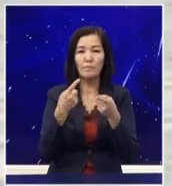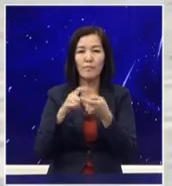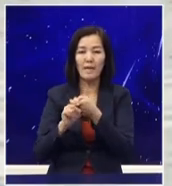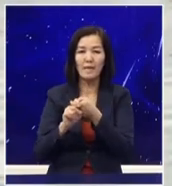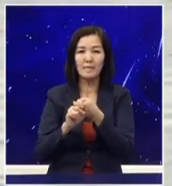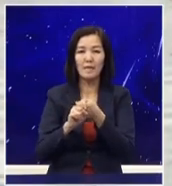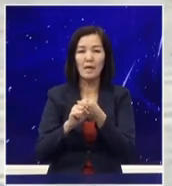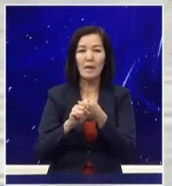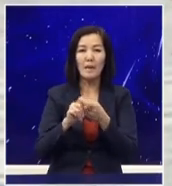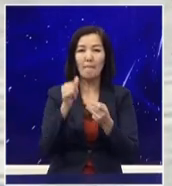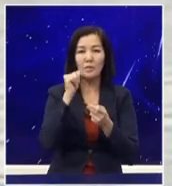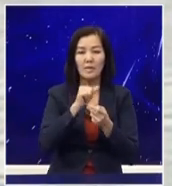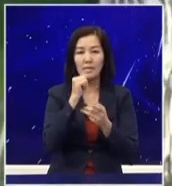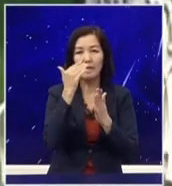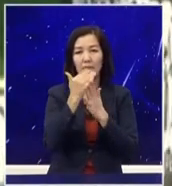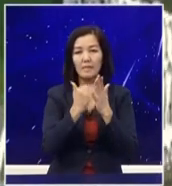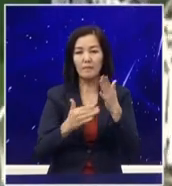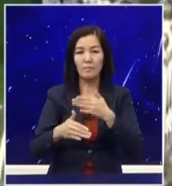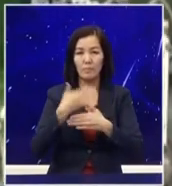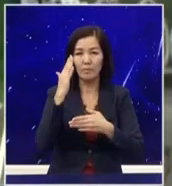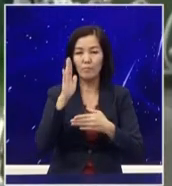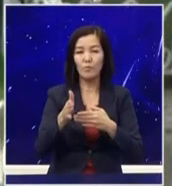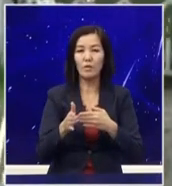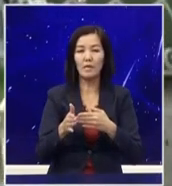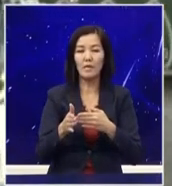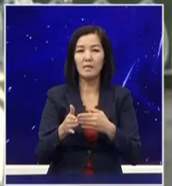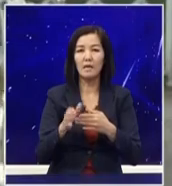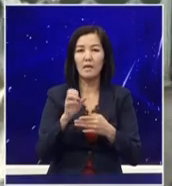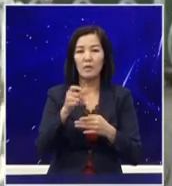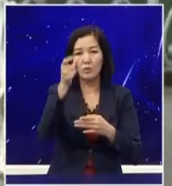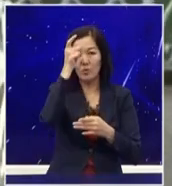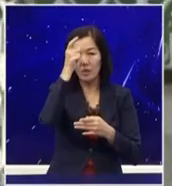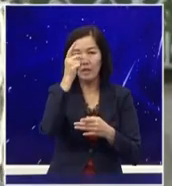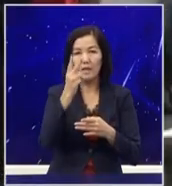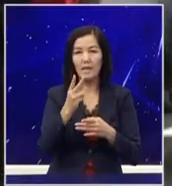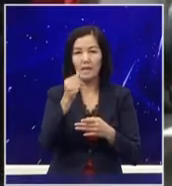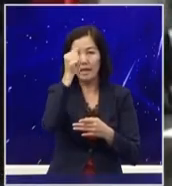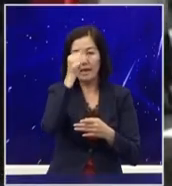тізімін жасырып қалған жағдайда да жаза қолданылады. Айта кетсек, Түркияда соңғы 2 айда